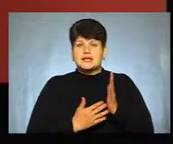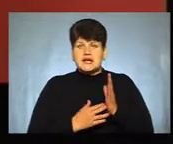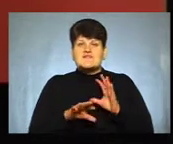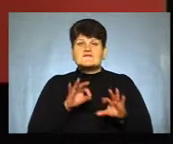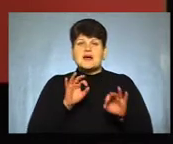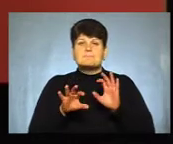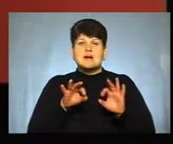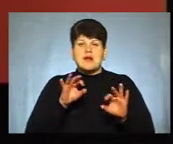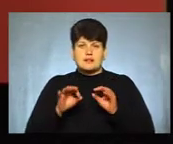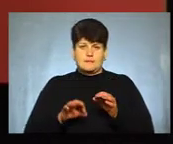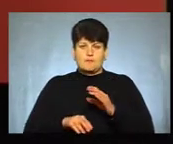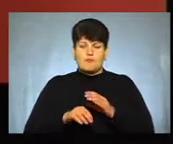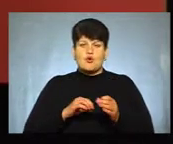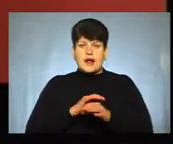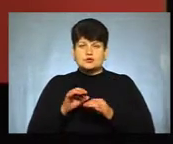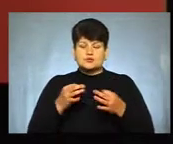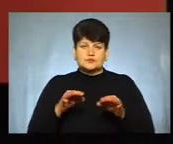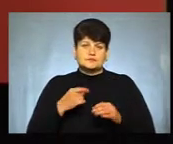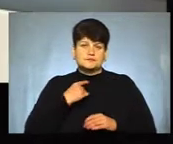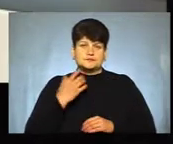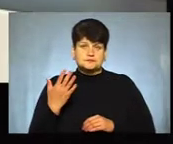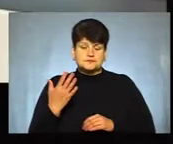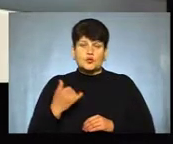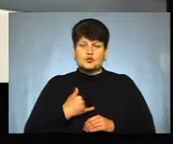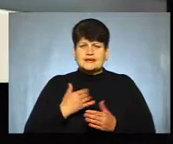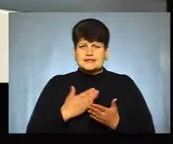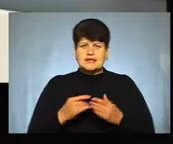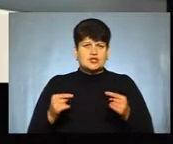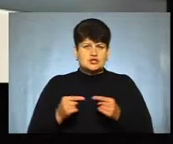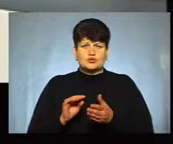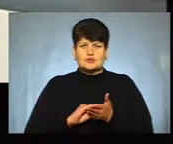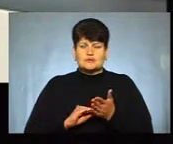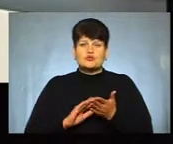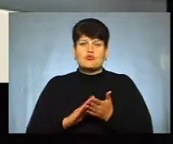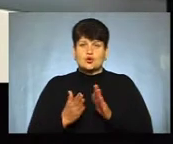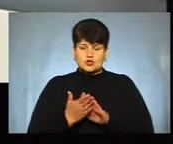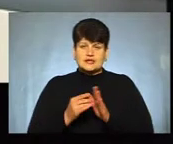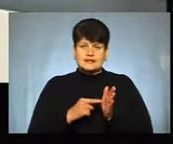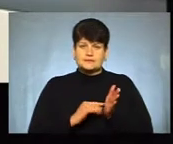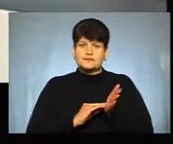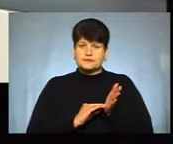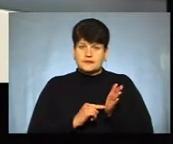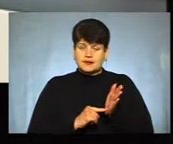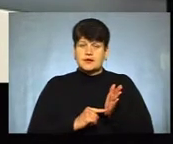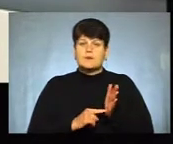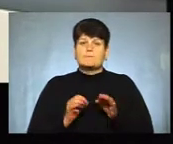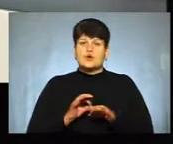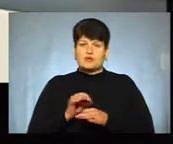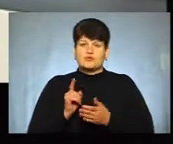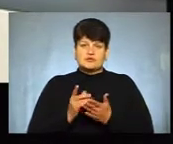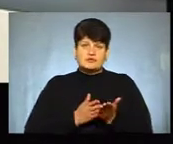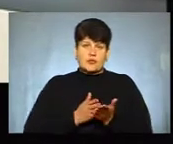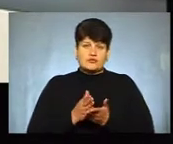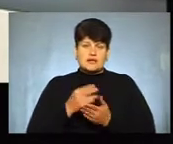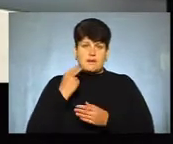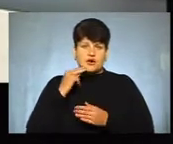відбирав проекти, щоб допустити їх до голосування? В нас є чітко прописане положення. В положенні зазначено, що проект повинен Перше, буде спрямований на